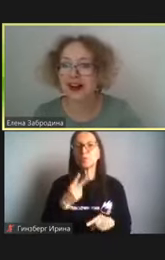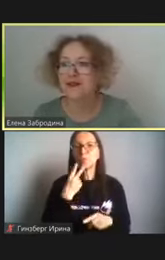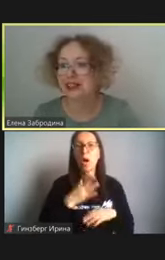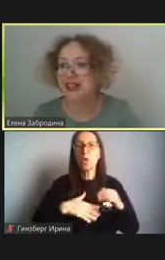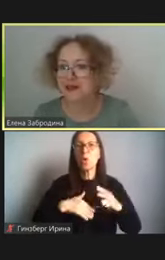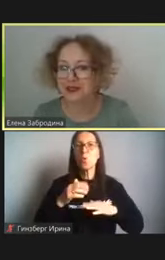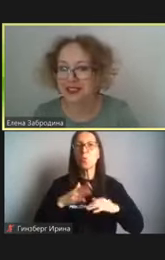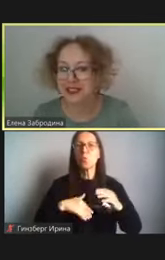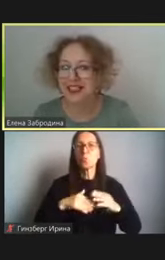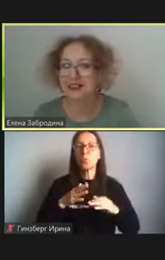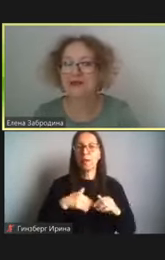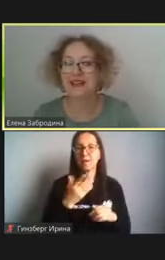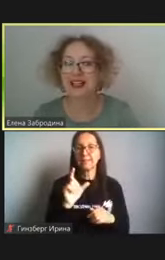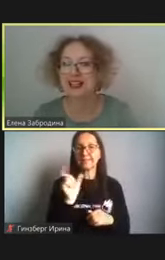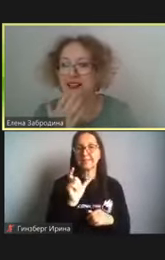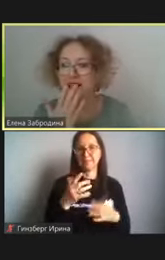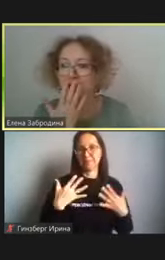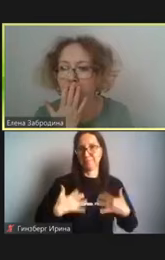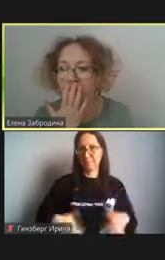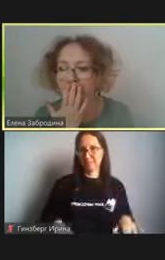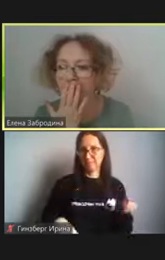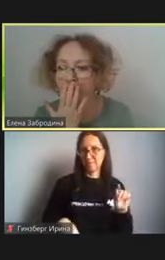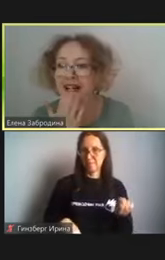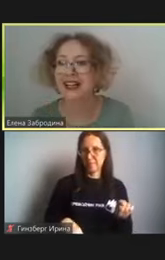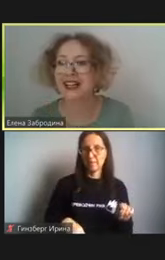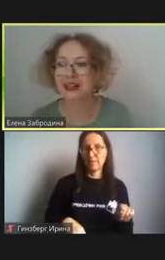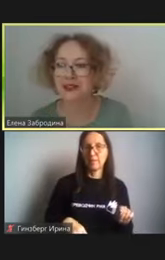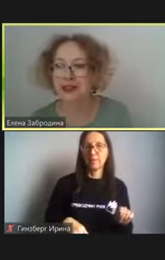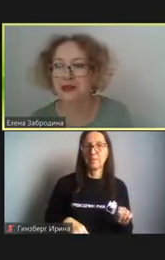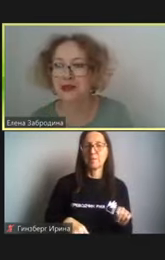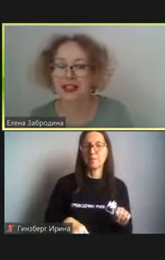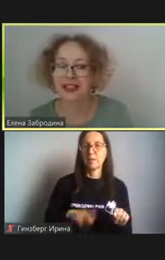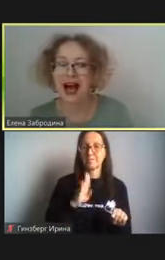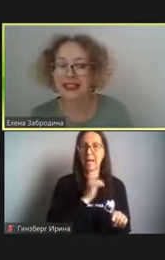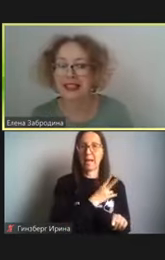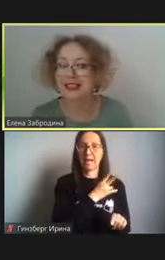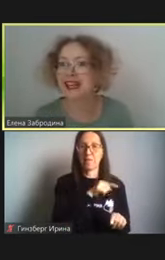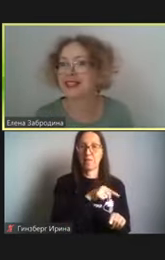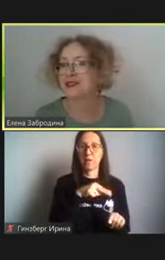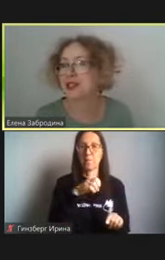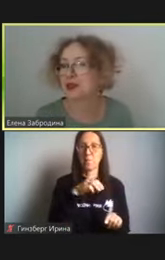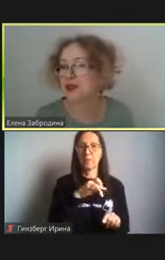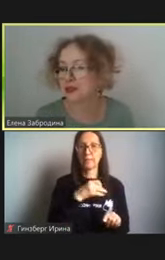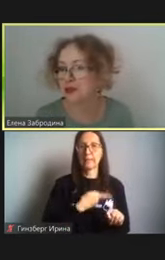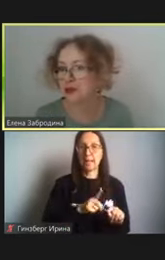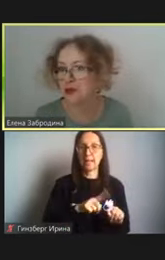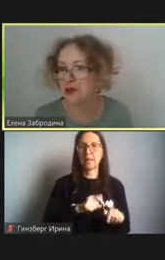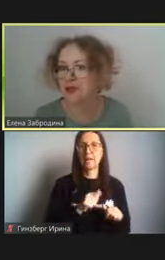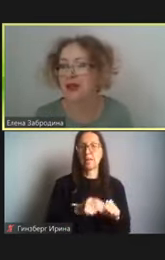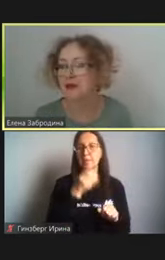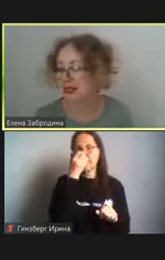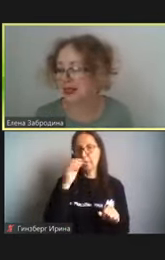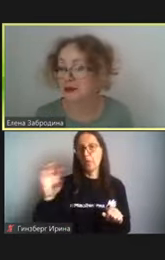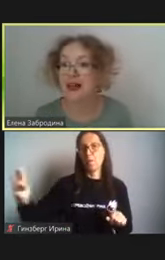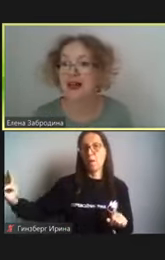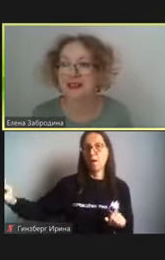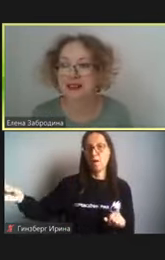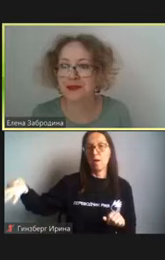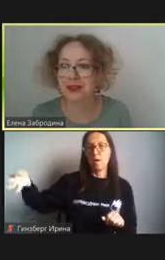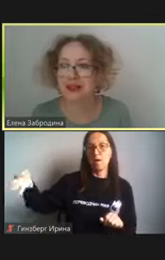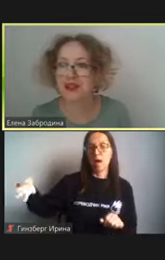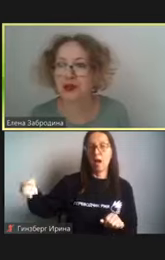рука дамы в синем платье, графиня Портленд, она тянется вот к этому цветку розы, она как